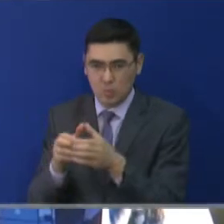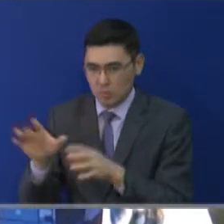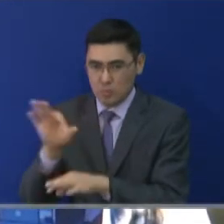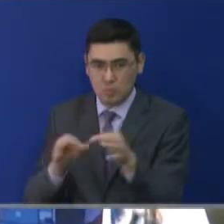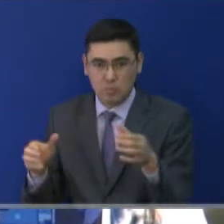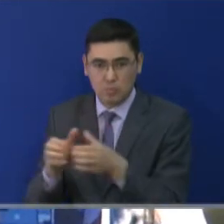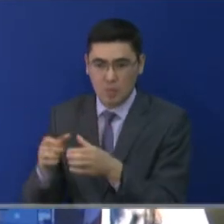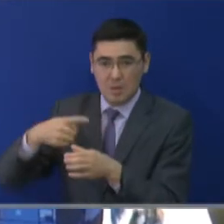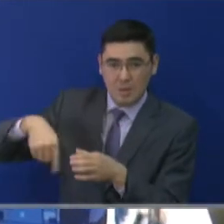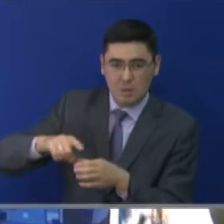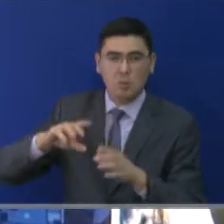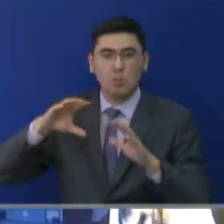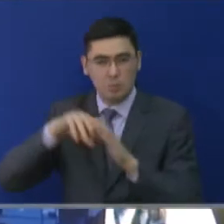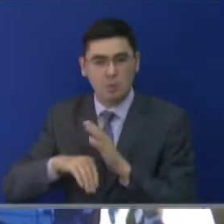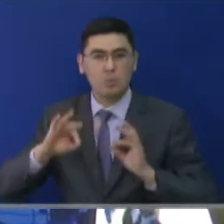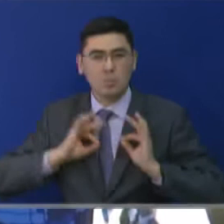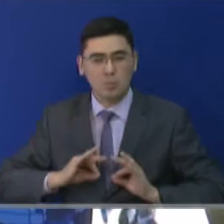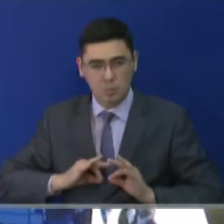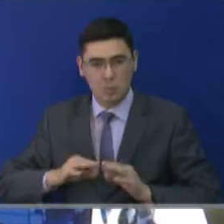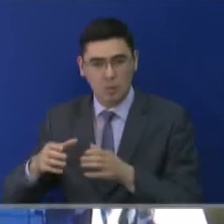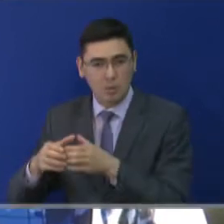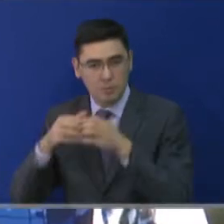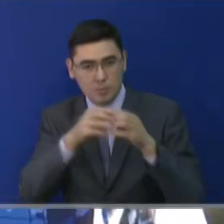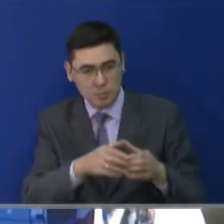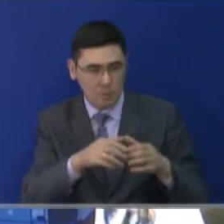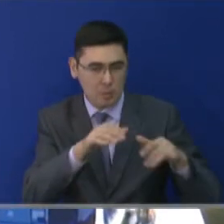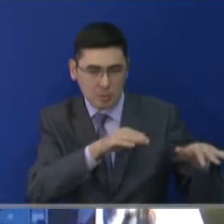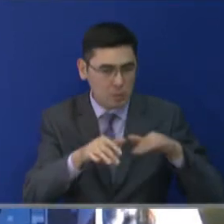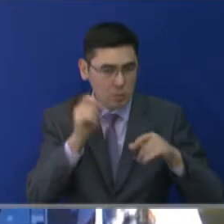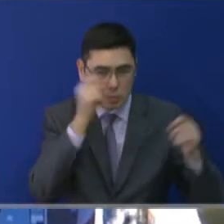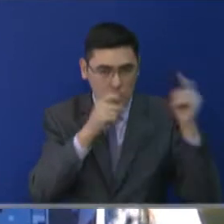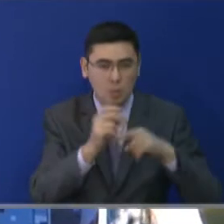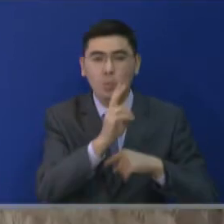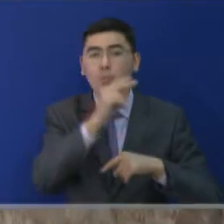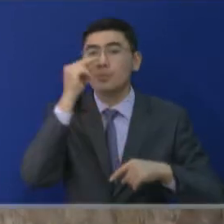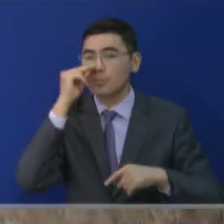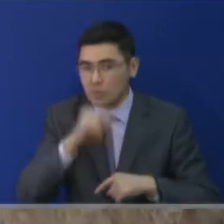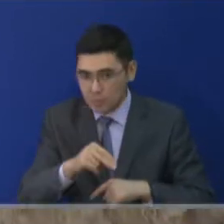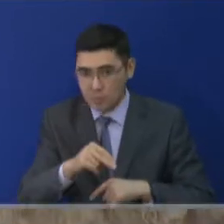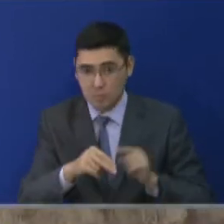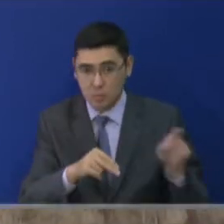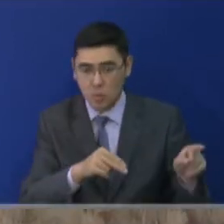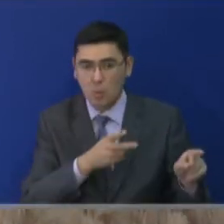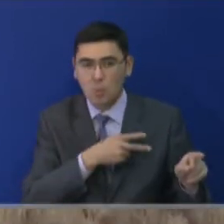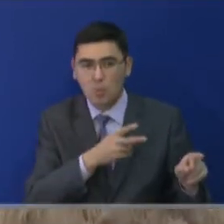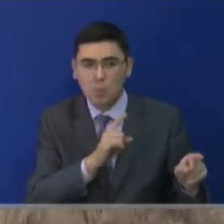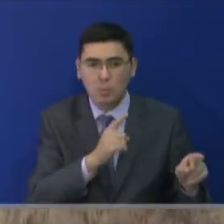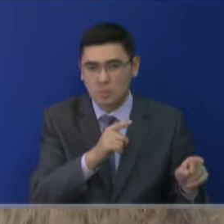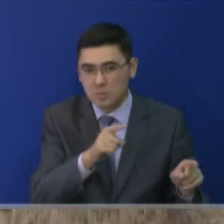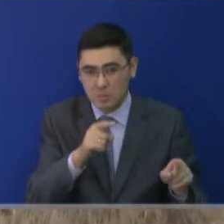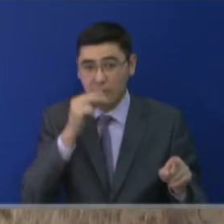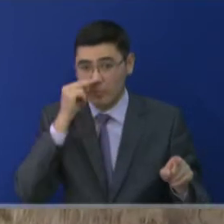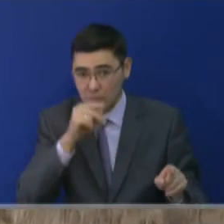тобы тағайындалды. Кінәлі адамдар заңмен белгіленген жауапкершілікке тартылады. Қайғылы оқиға